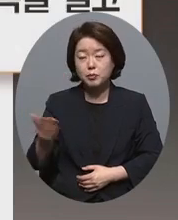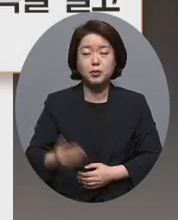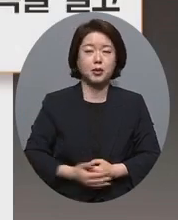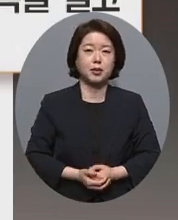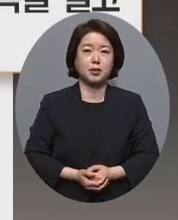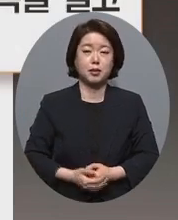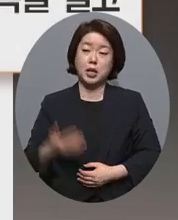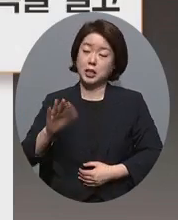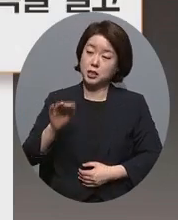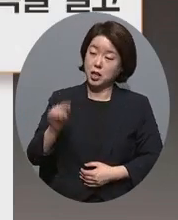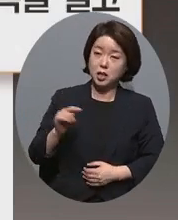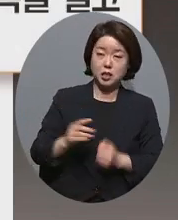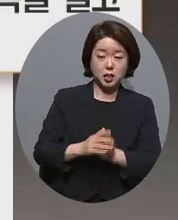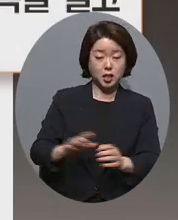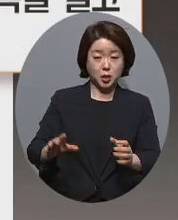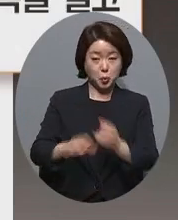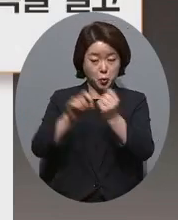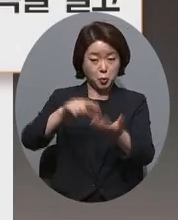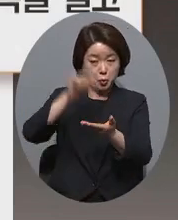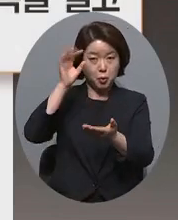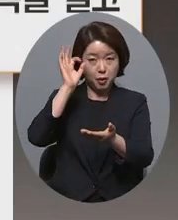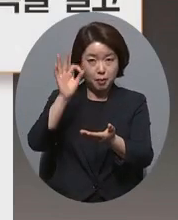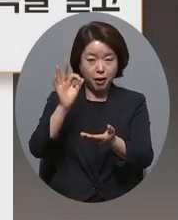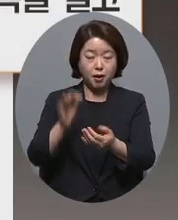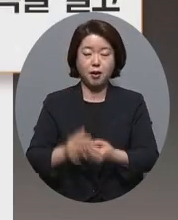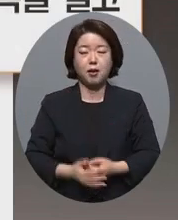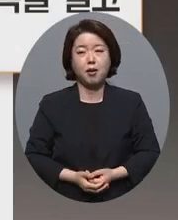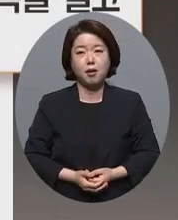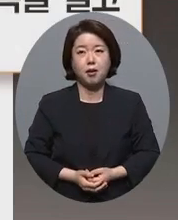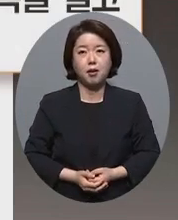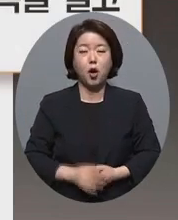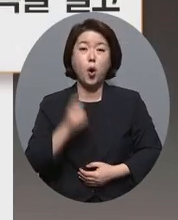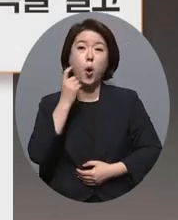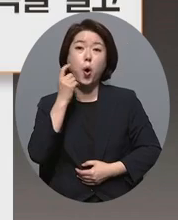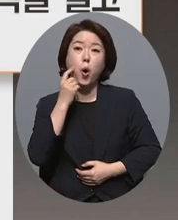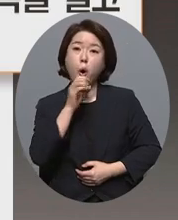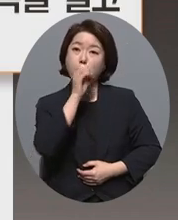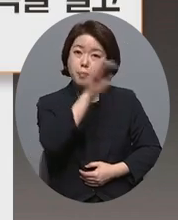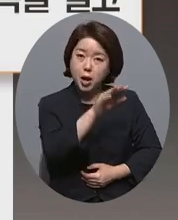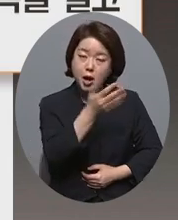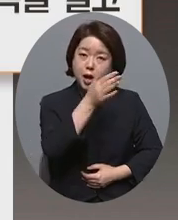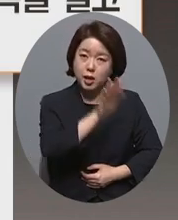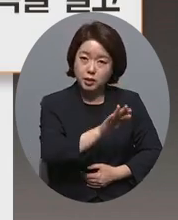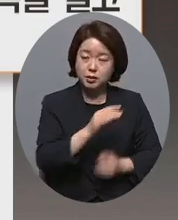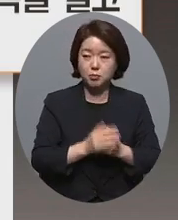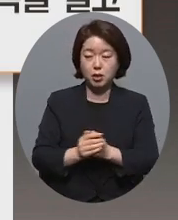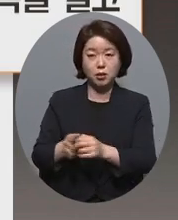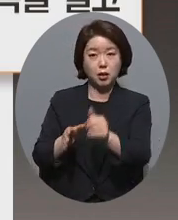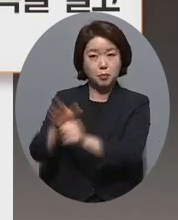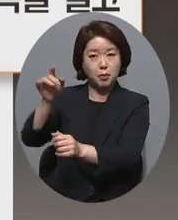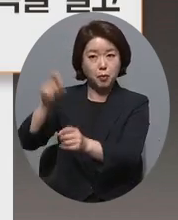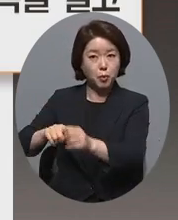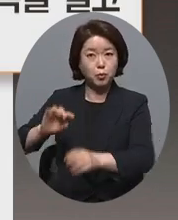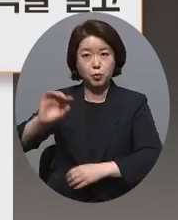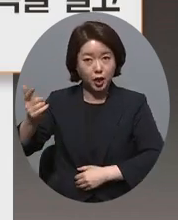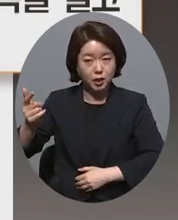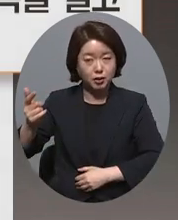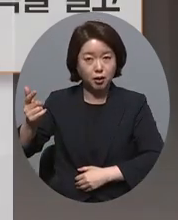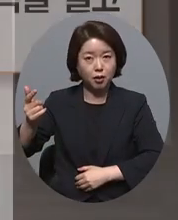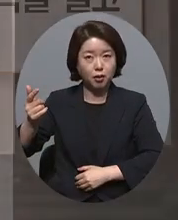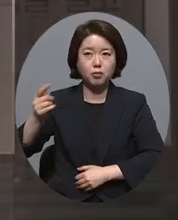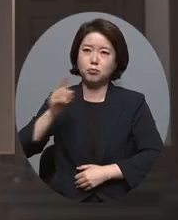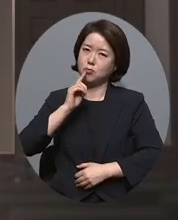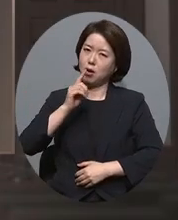근데 우선 이게 요약하면 이겁니다 자 허위사실을 유포했지만 비방 목적은 없었다 이렇게 돼 있거든요